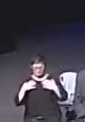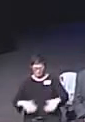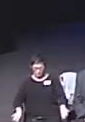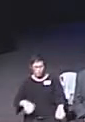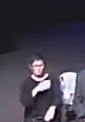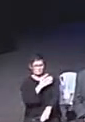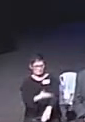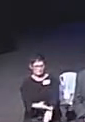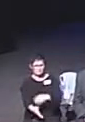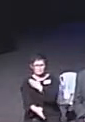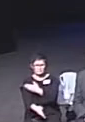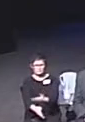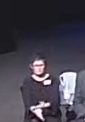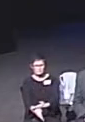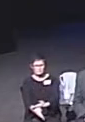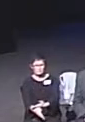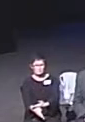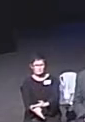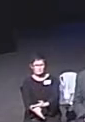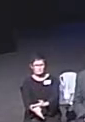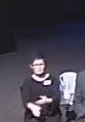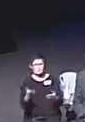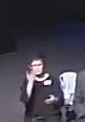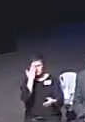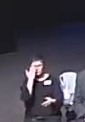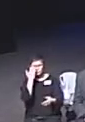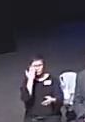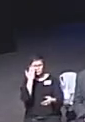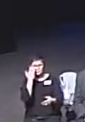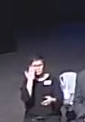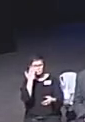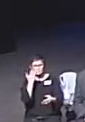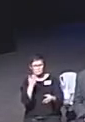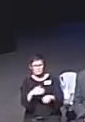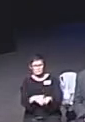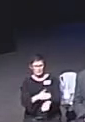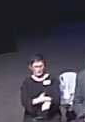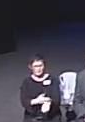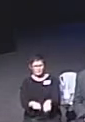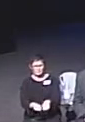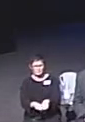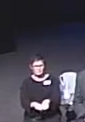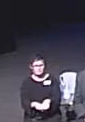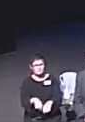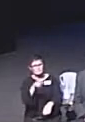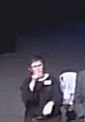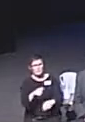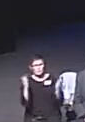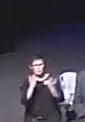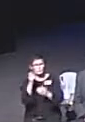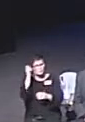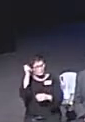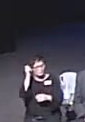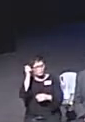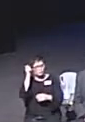mekko ja jalassaan mustat nilkkurit. Hänellä on tummat hiukset,